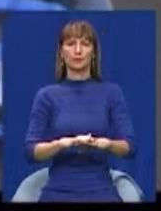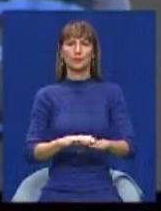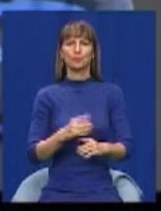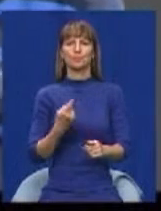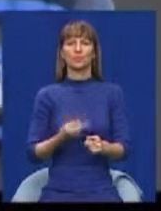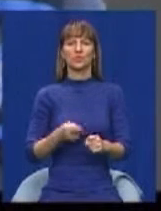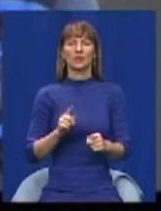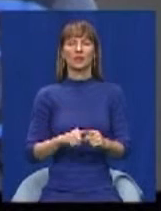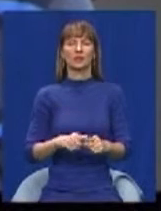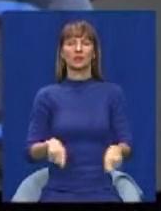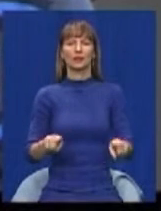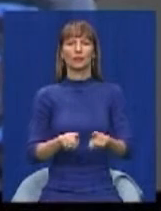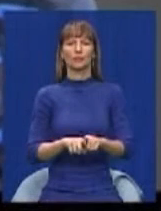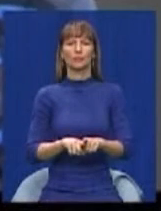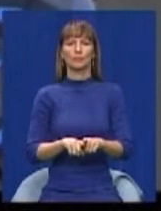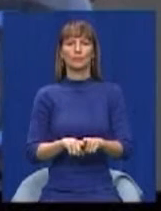Это такой